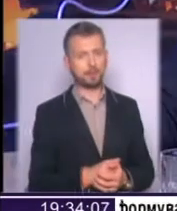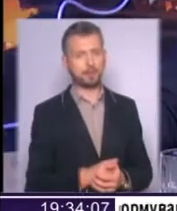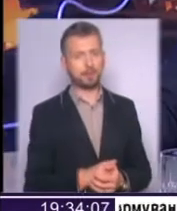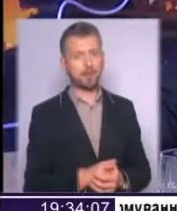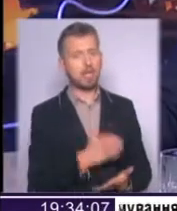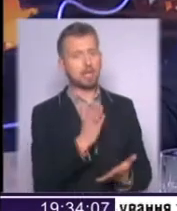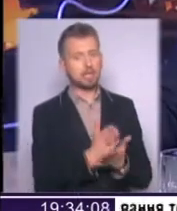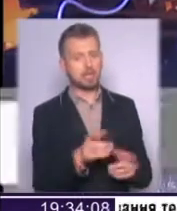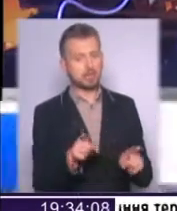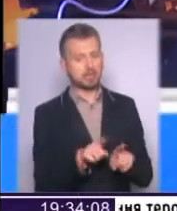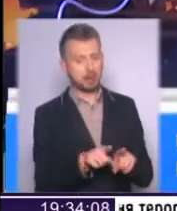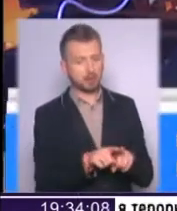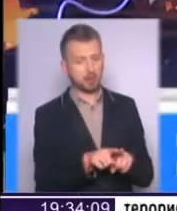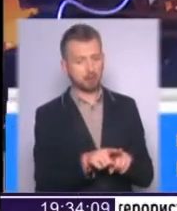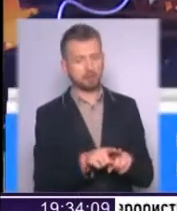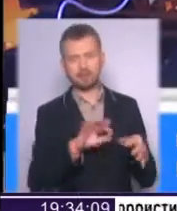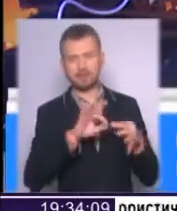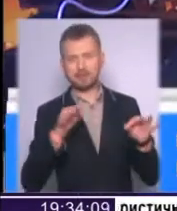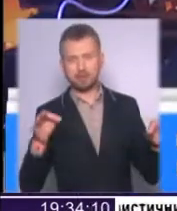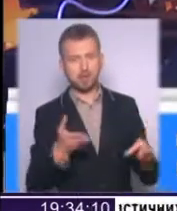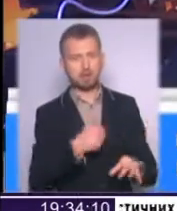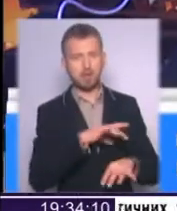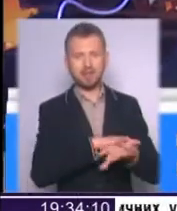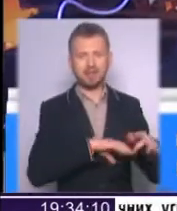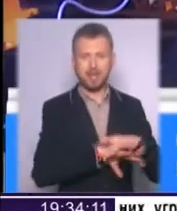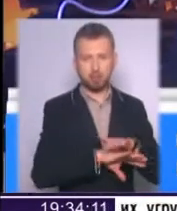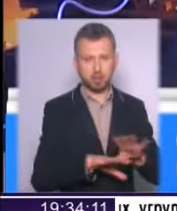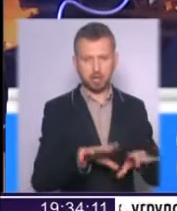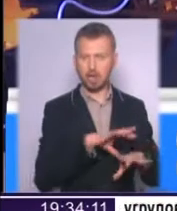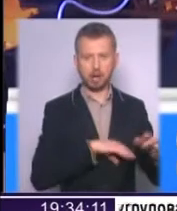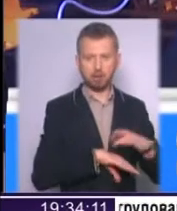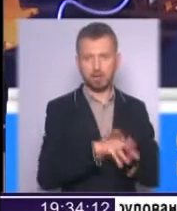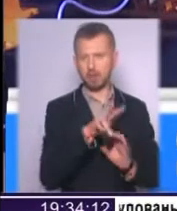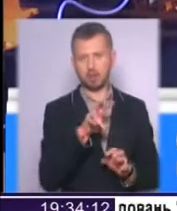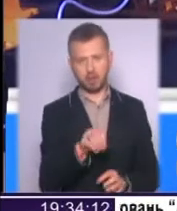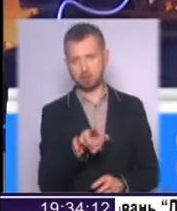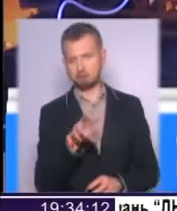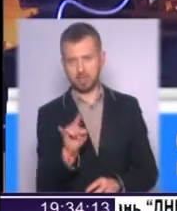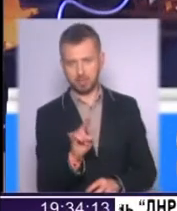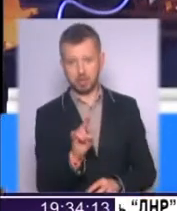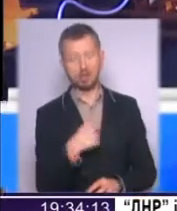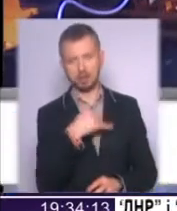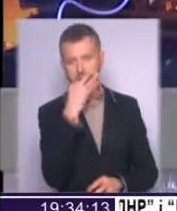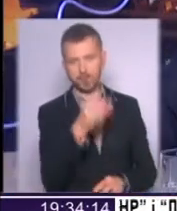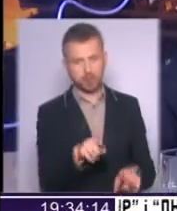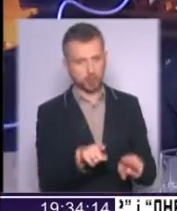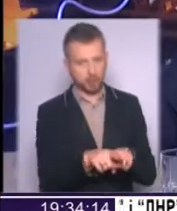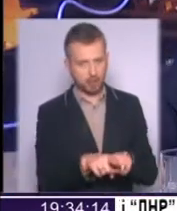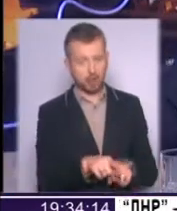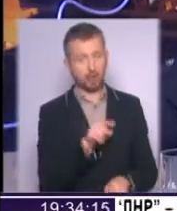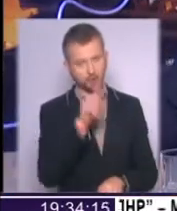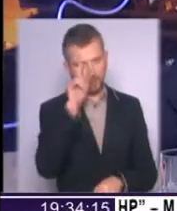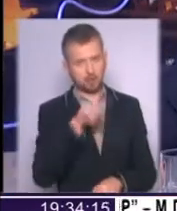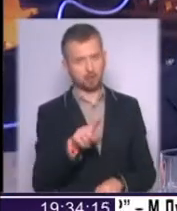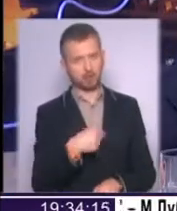Є таке ізречення: ми не раби, раби не ми. Я отвечу вам следующим образом. Вы знаете,